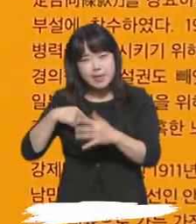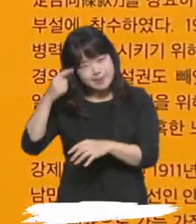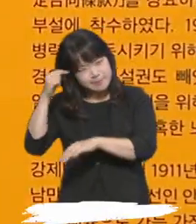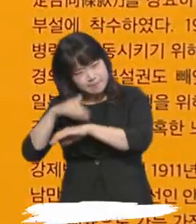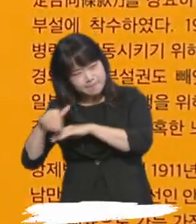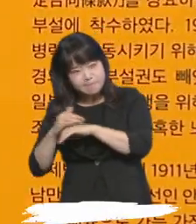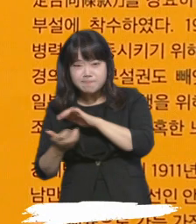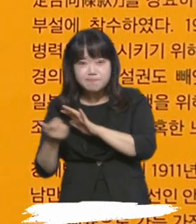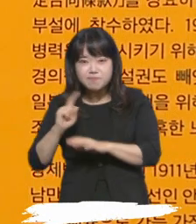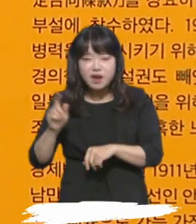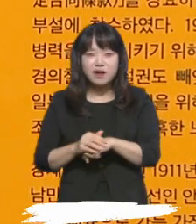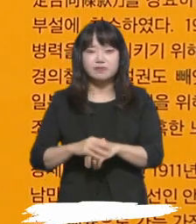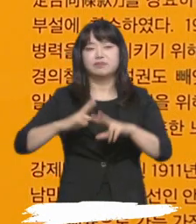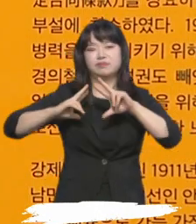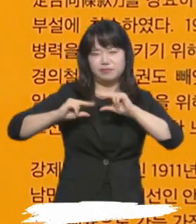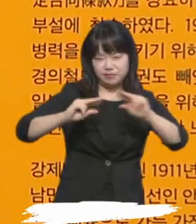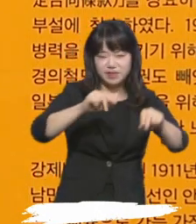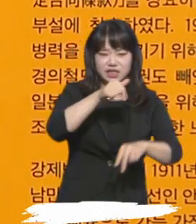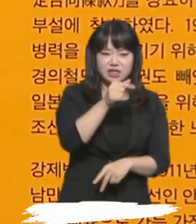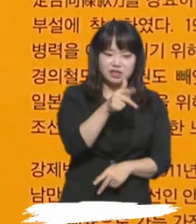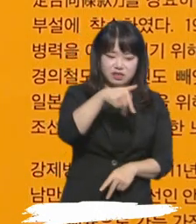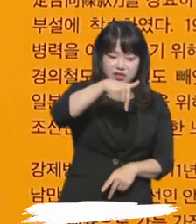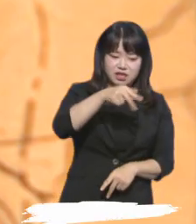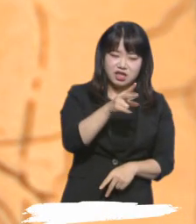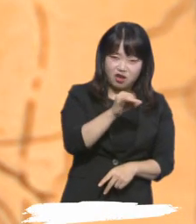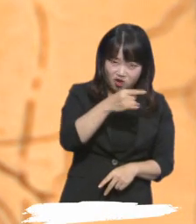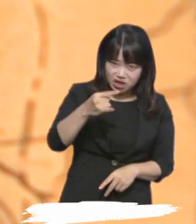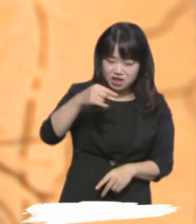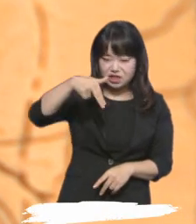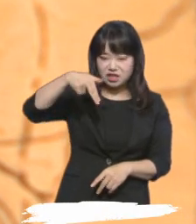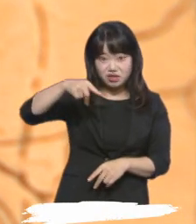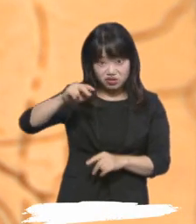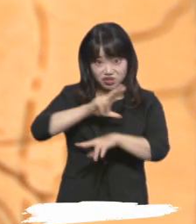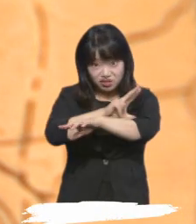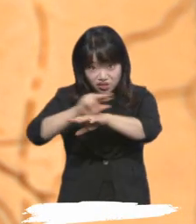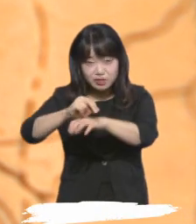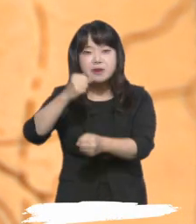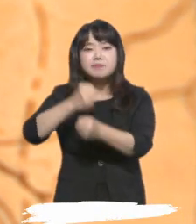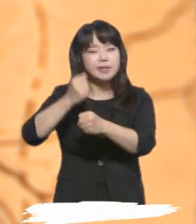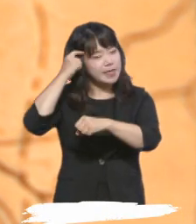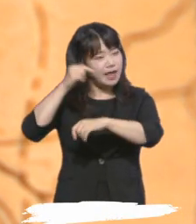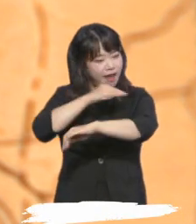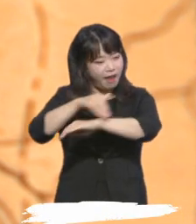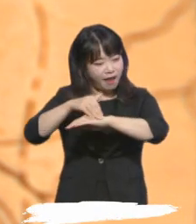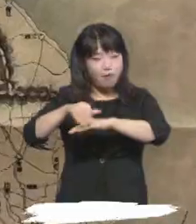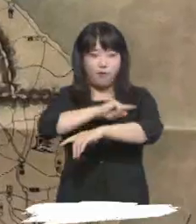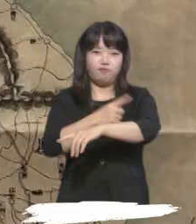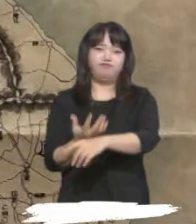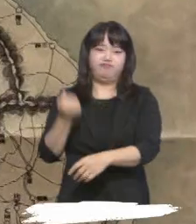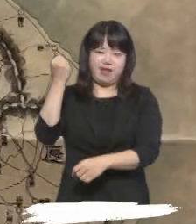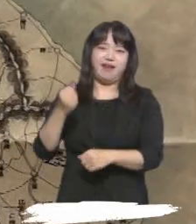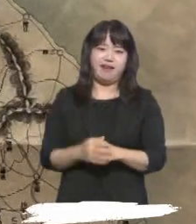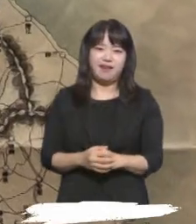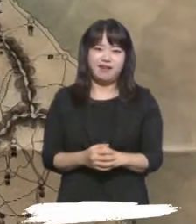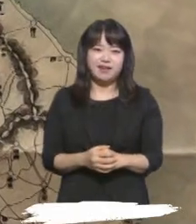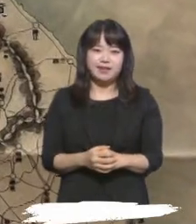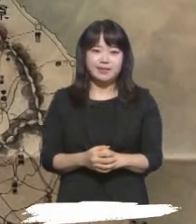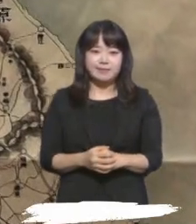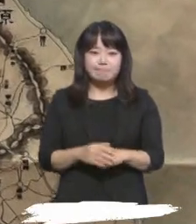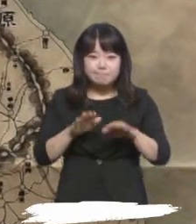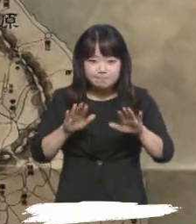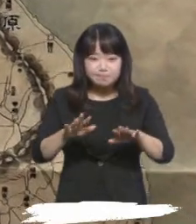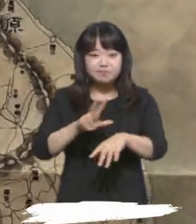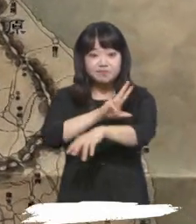건 경의선, 경부선과 같은 한반도의 철도 부설권이었습니다. 우리가 이제